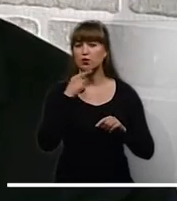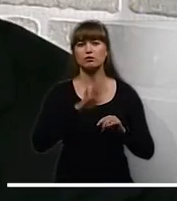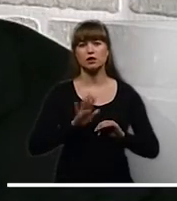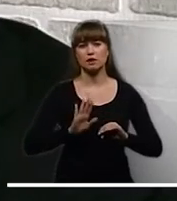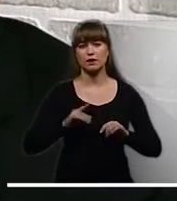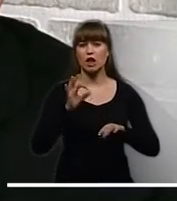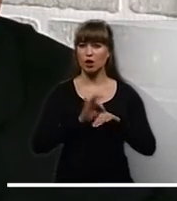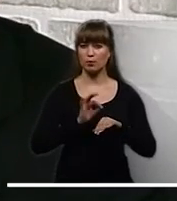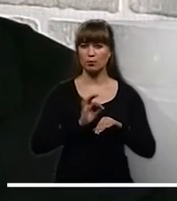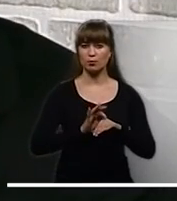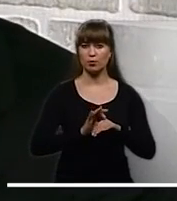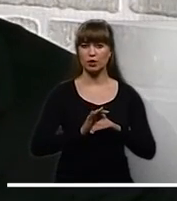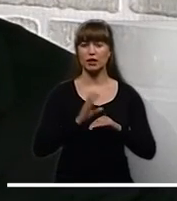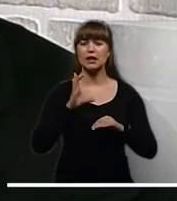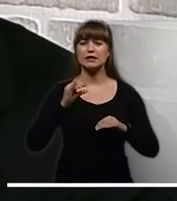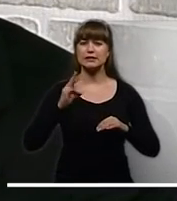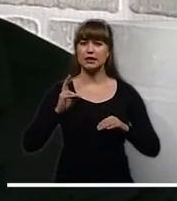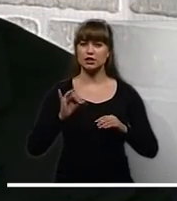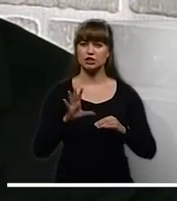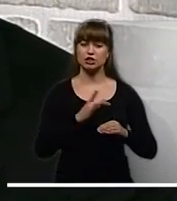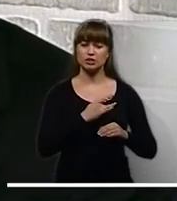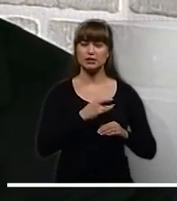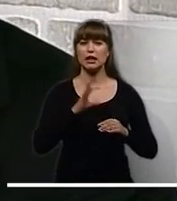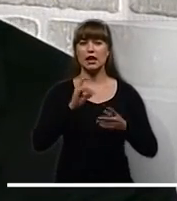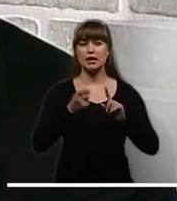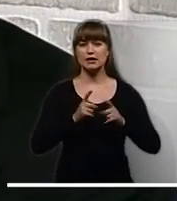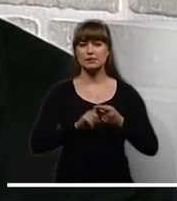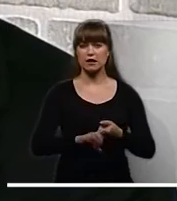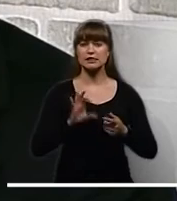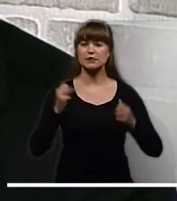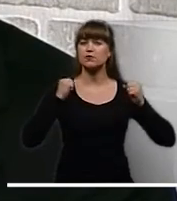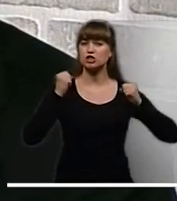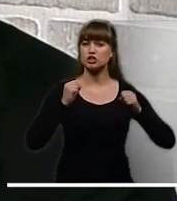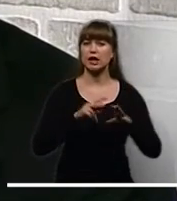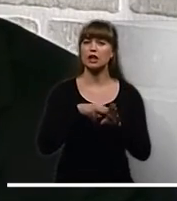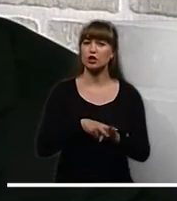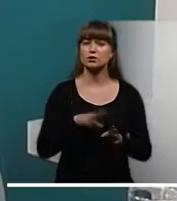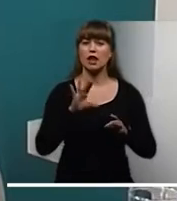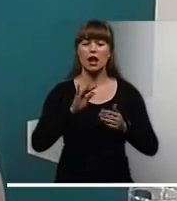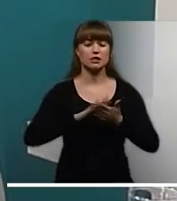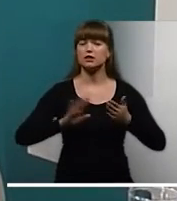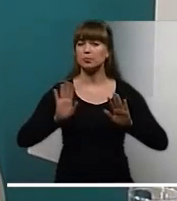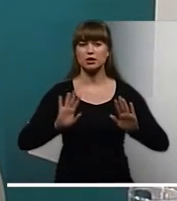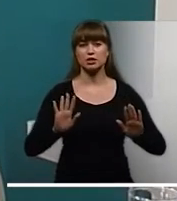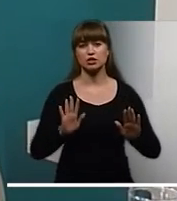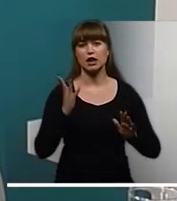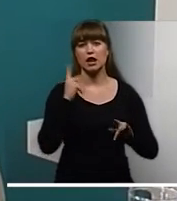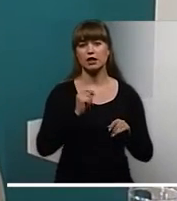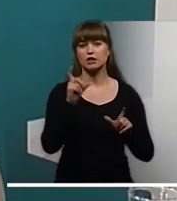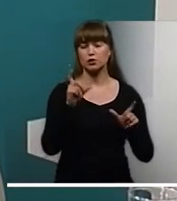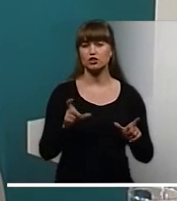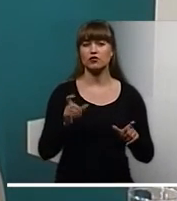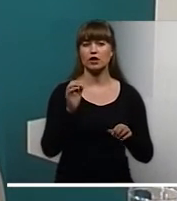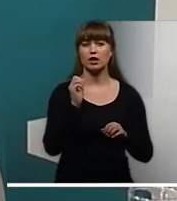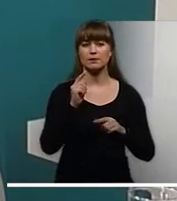говорил. Боли стенокардитические чаще всего связаны с физической нагрузкой. Они непродолжительные. Когда у человека